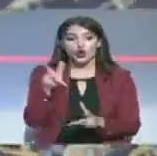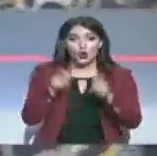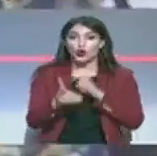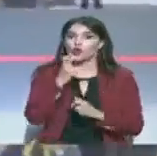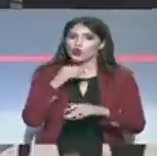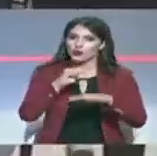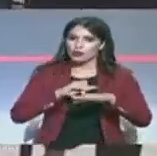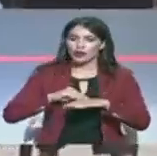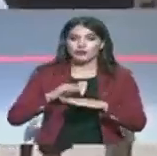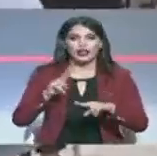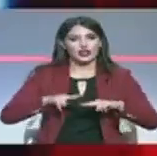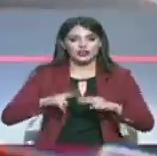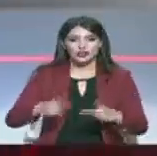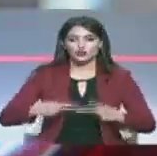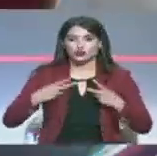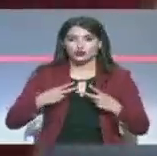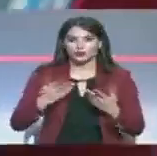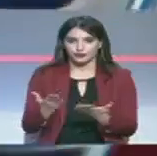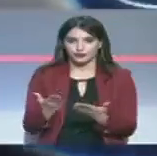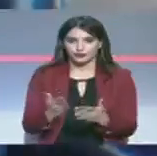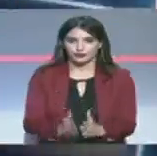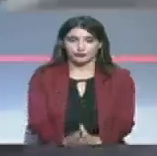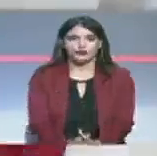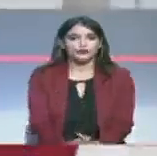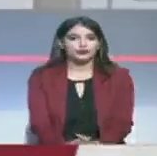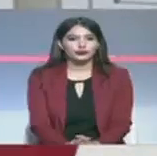يدعو إلى تحسين ظروفه المعيشية.